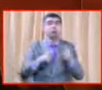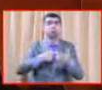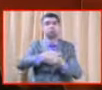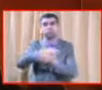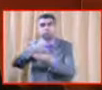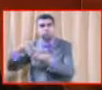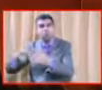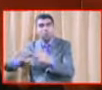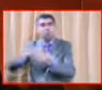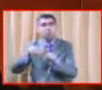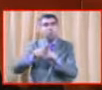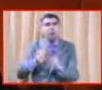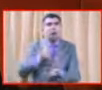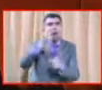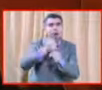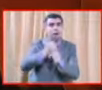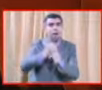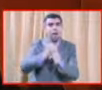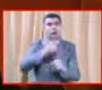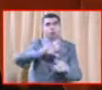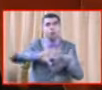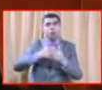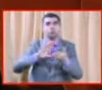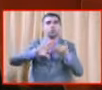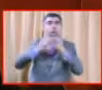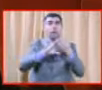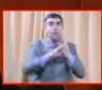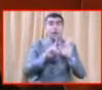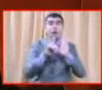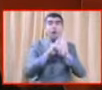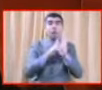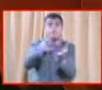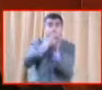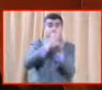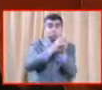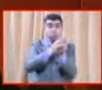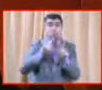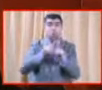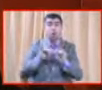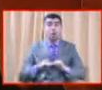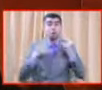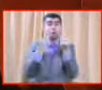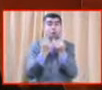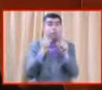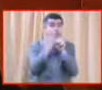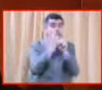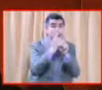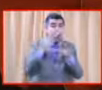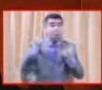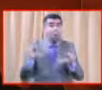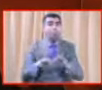المجتمع المدني العاملة في مجال الحريات وحقوق الإنسان. تم تشكيل لجنة لدراسة الملفات والتأكد من استيفاء